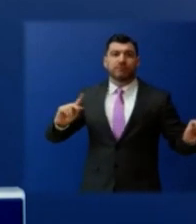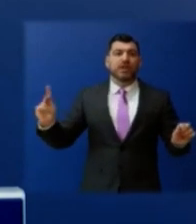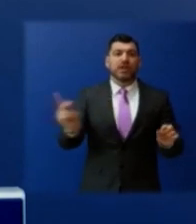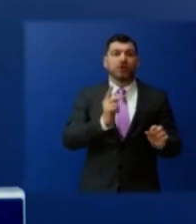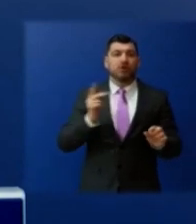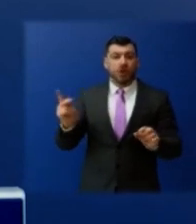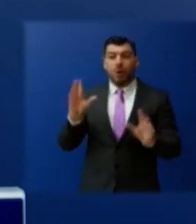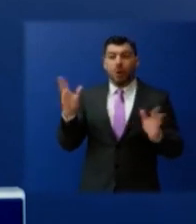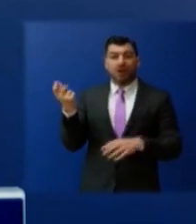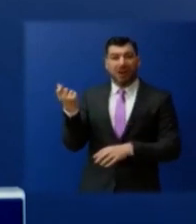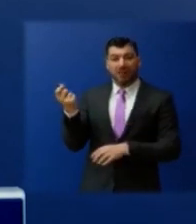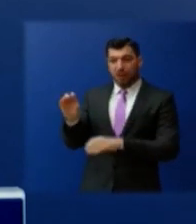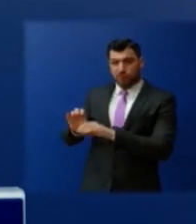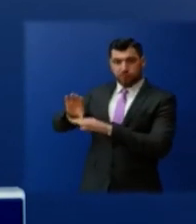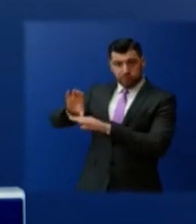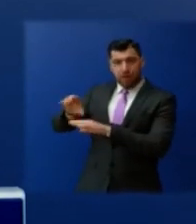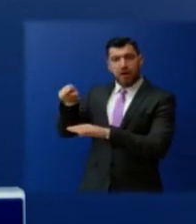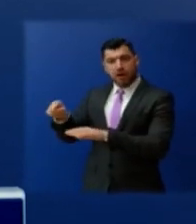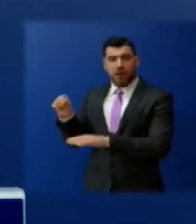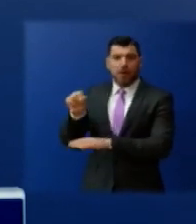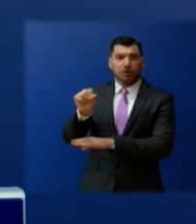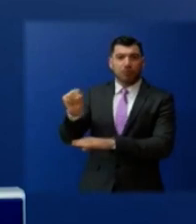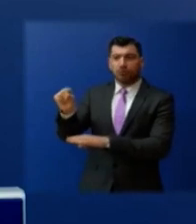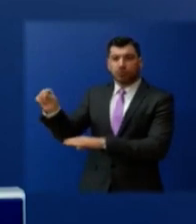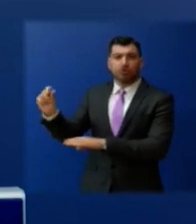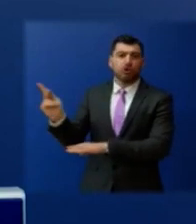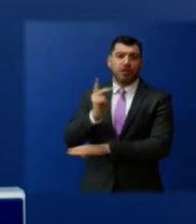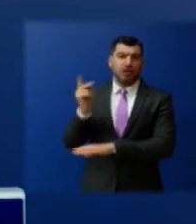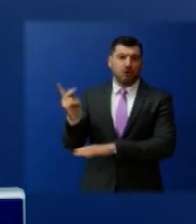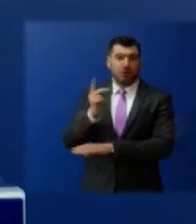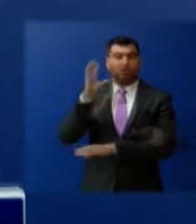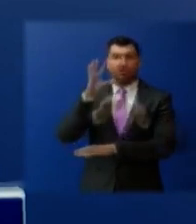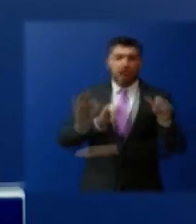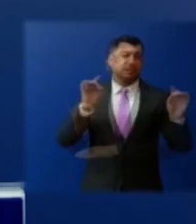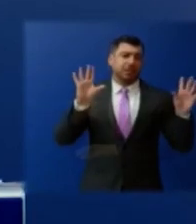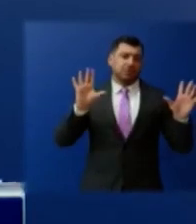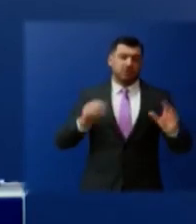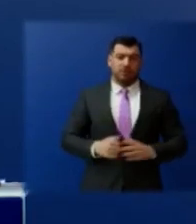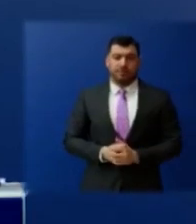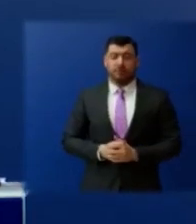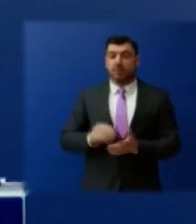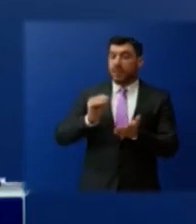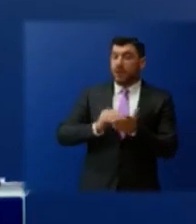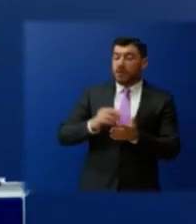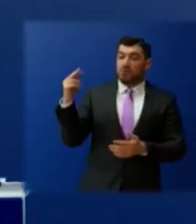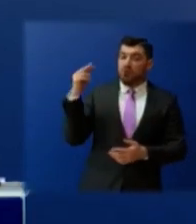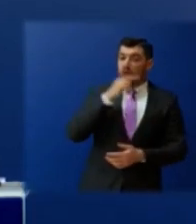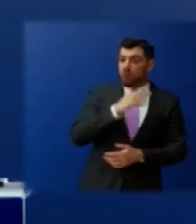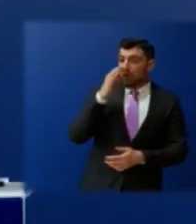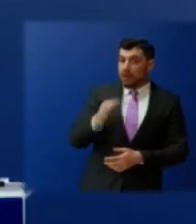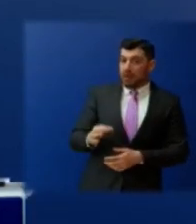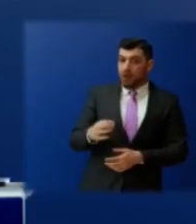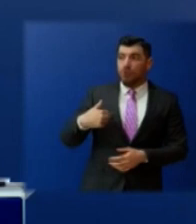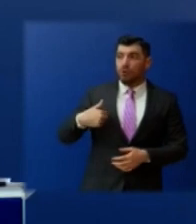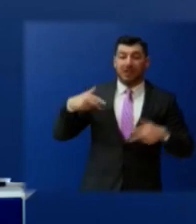κάθε πρόσθετο ευρώ στην κοινωνία που δυσκολεύεται από τις συνθήκες της εισαγόμενης ακρίβειας. Ο κύριος Οικονόμου αναφέρθηκε συνέχεια